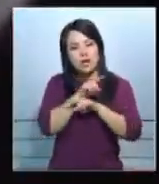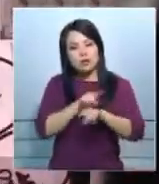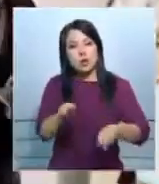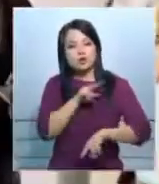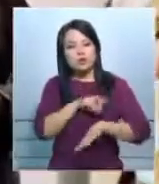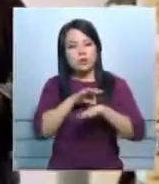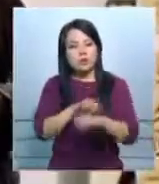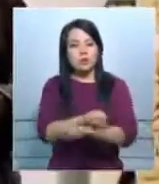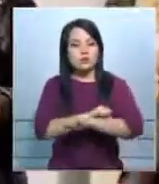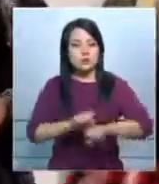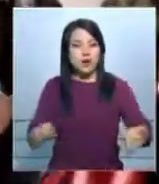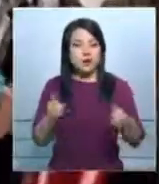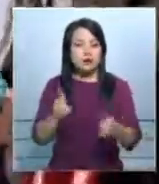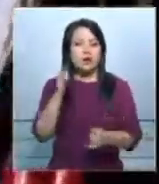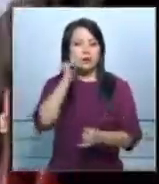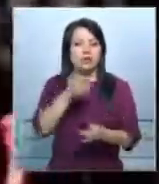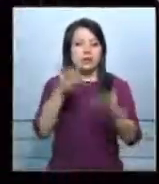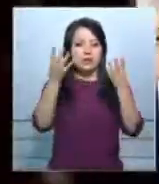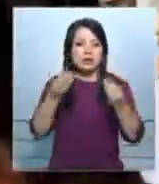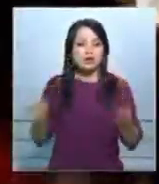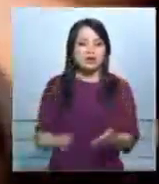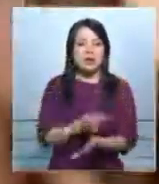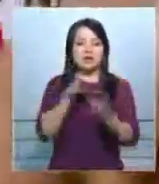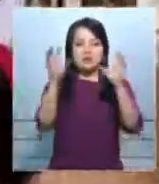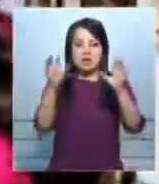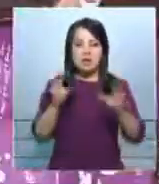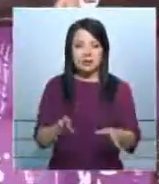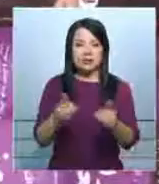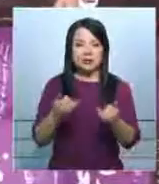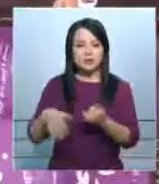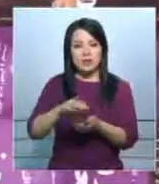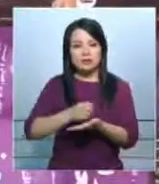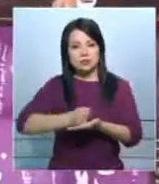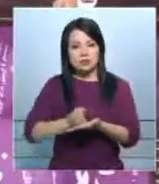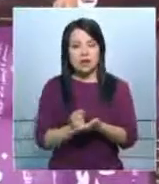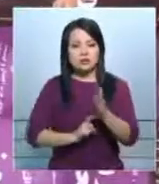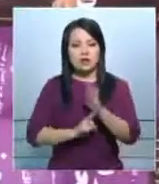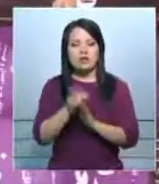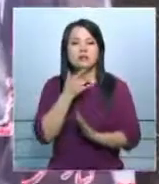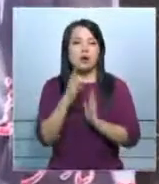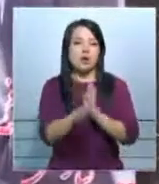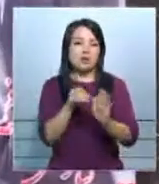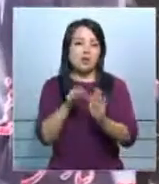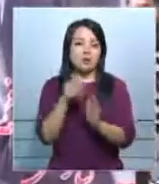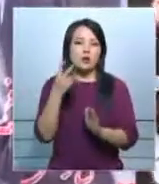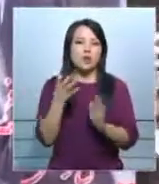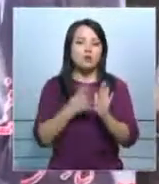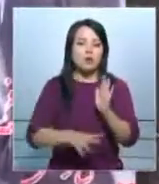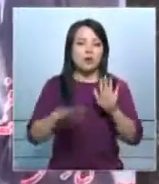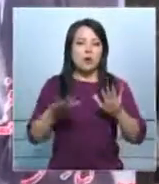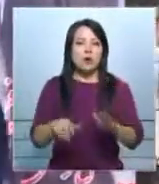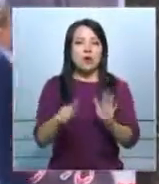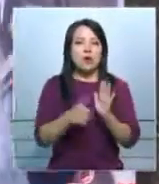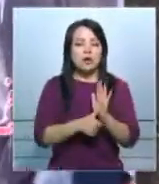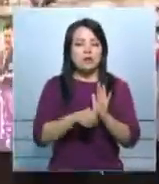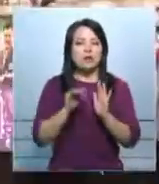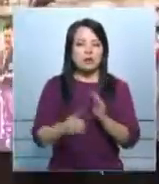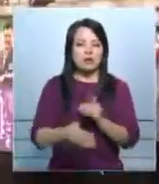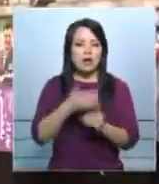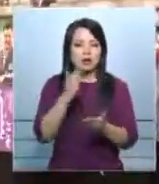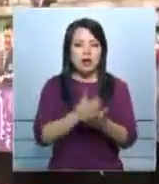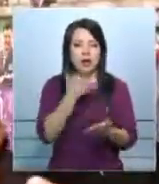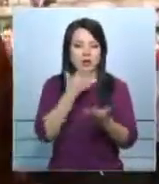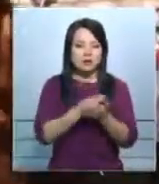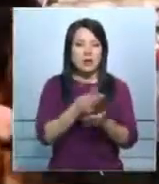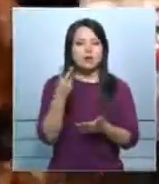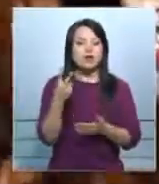болмайды. Ал ертең ел азаматтары жаңа заң шығарушыларды таңдайды. Мұнда парламенттегі 290 орынға 6 000-нан астам үміткер тіркелген. Олардың